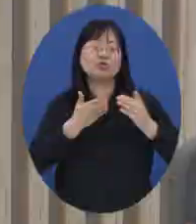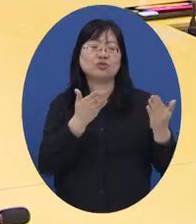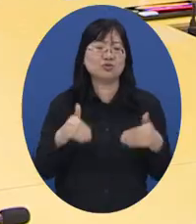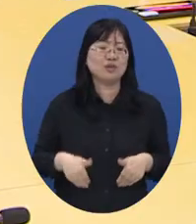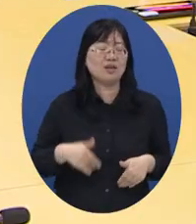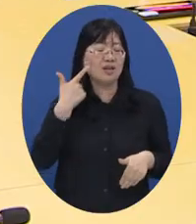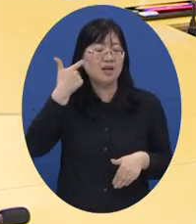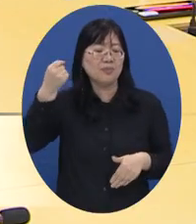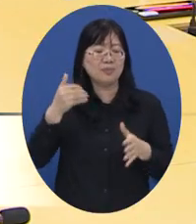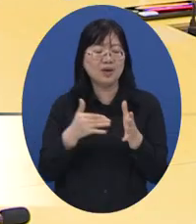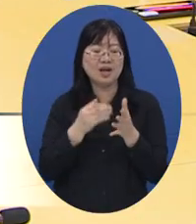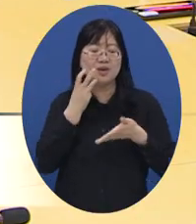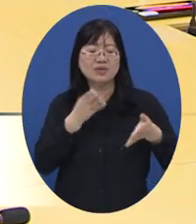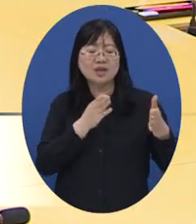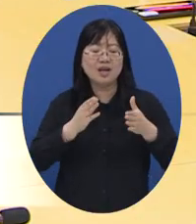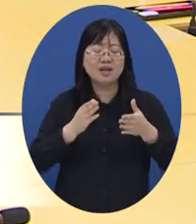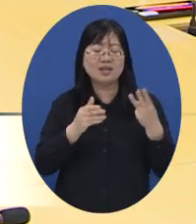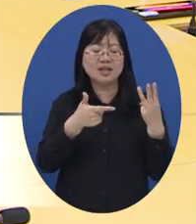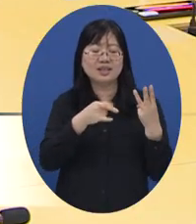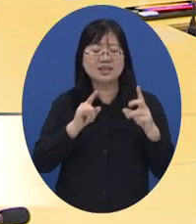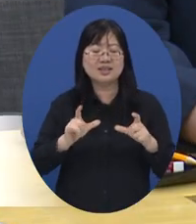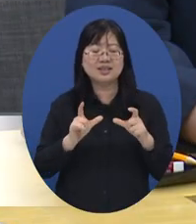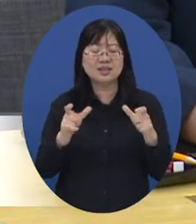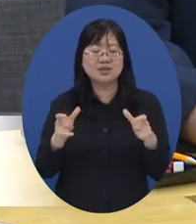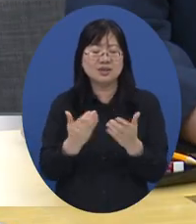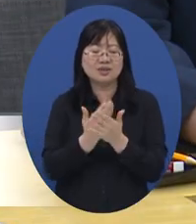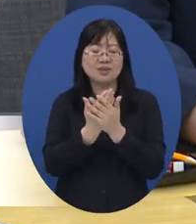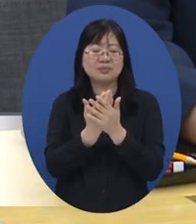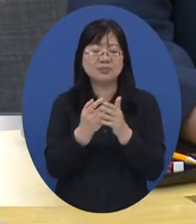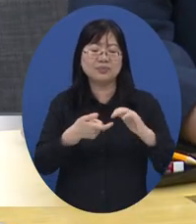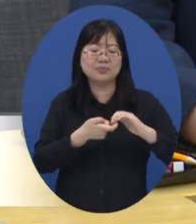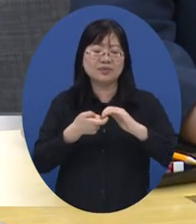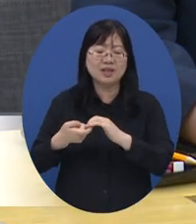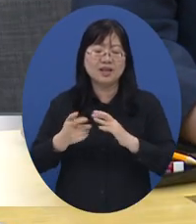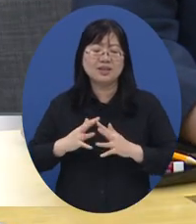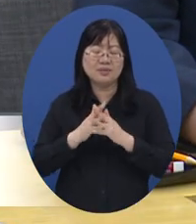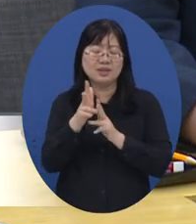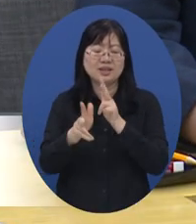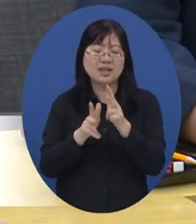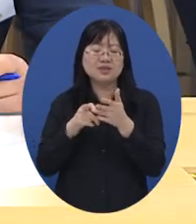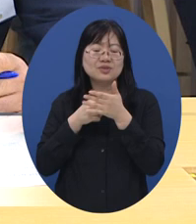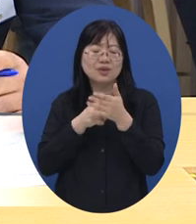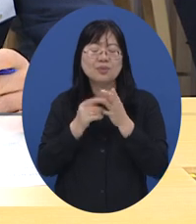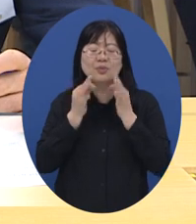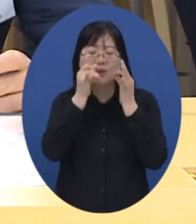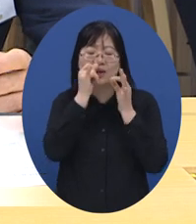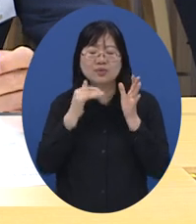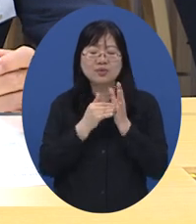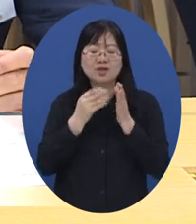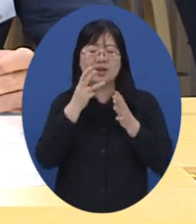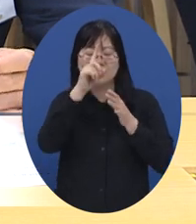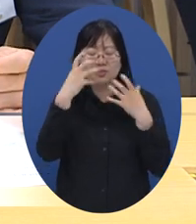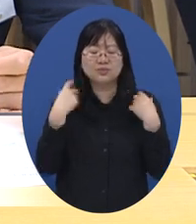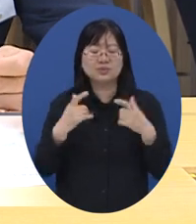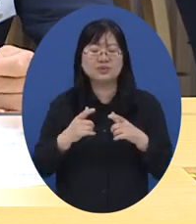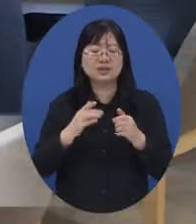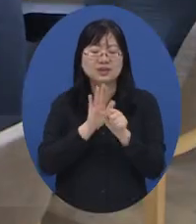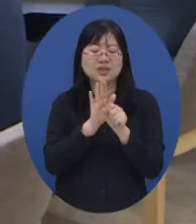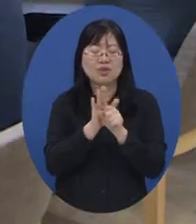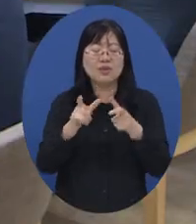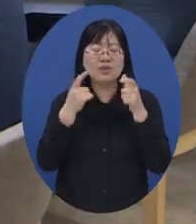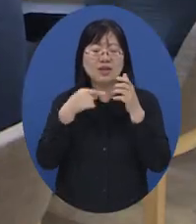생각됩니다. 경기도와 3개시는 지역 발전을 견인할 개발 사업이 추진되도록 노력하고 정부 지원 확대를 위해